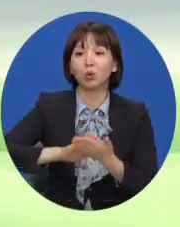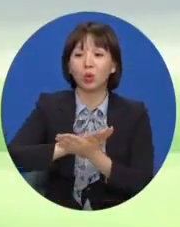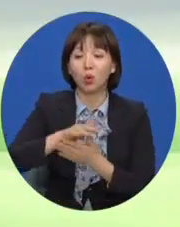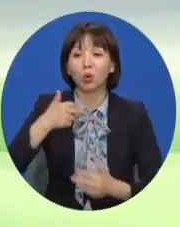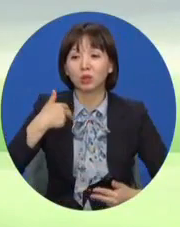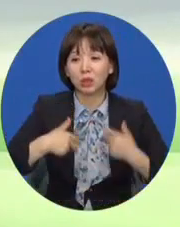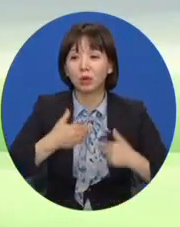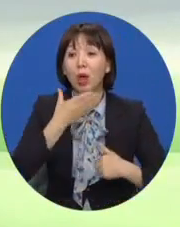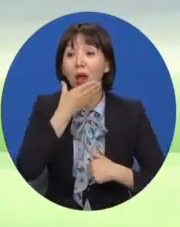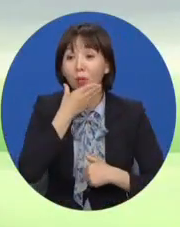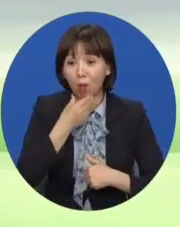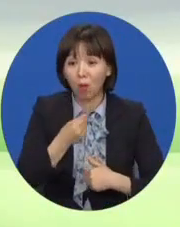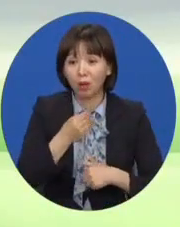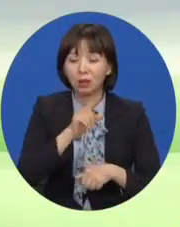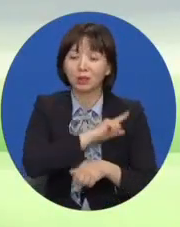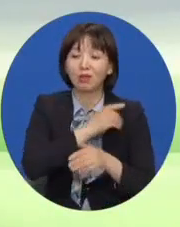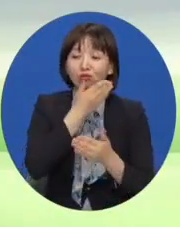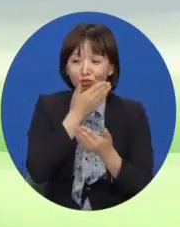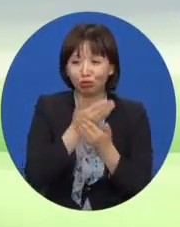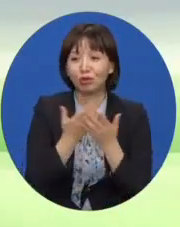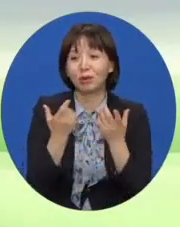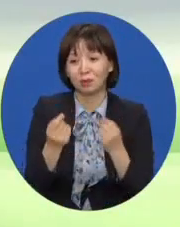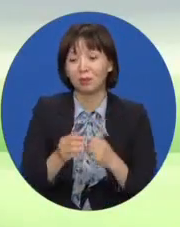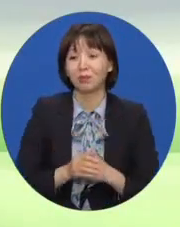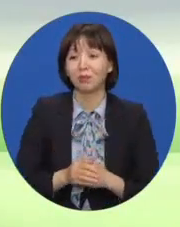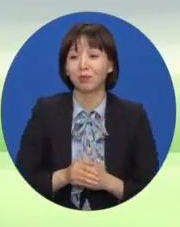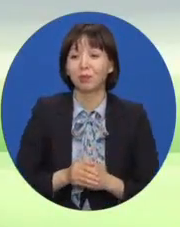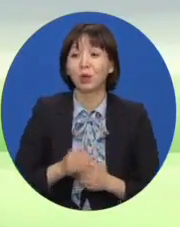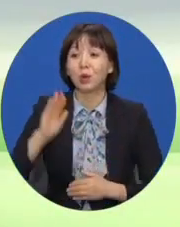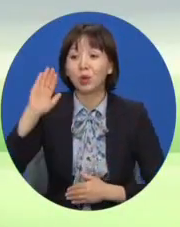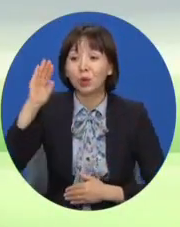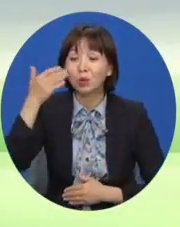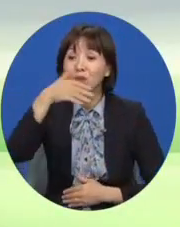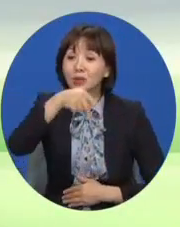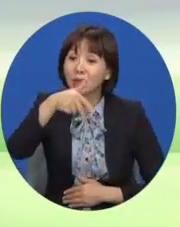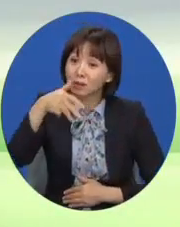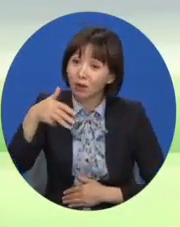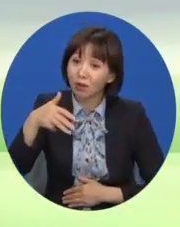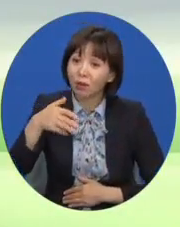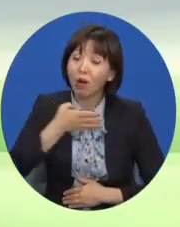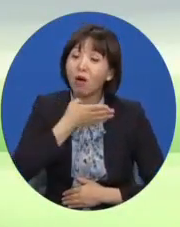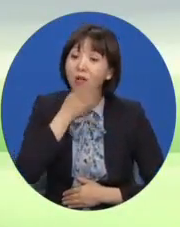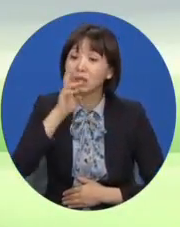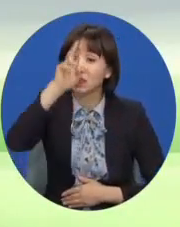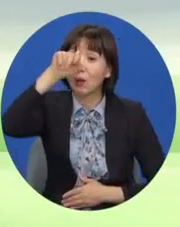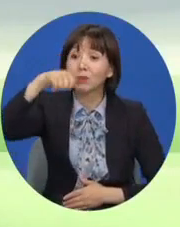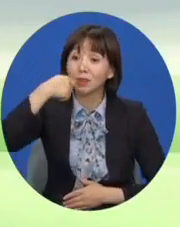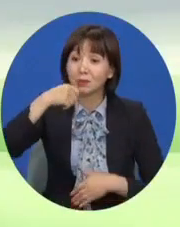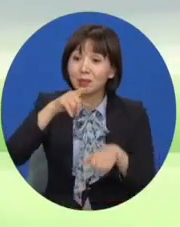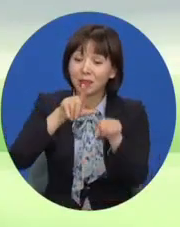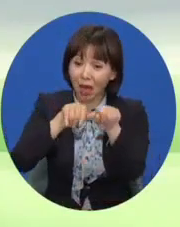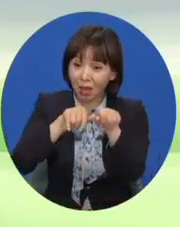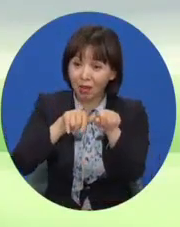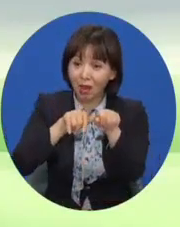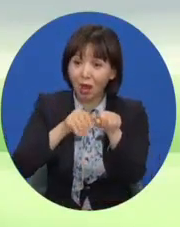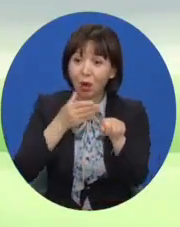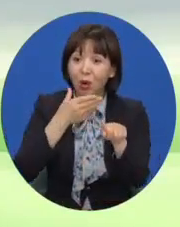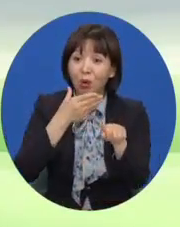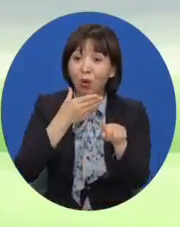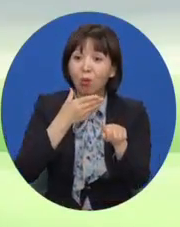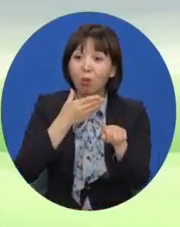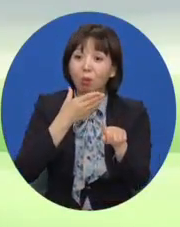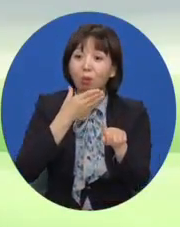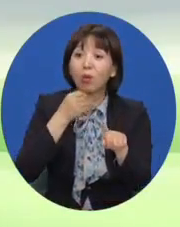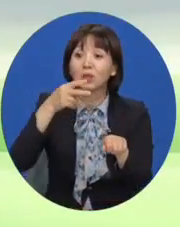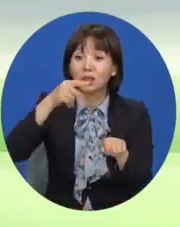즐기고 행복한 게 제일 중요합니다. 우리 요즘에 제천에서 우리 그 어르신 점심시간에 정말 그 독지가들이